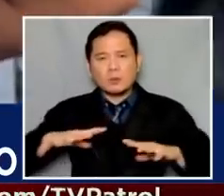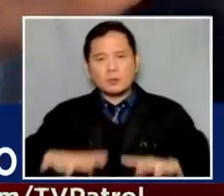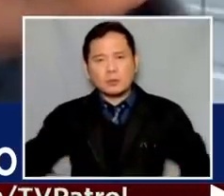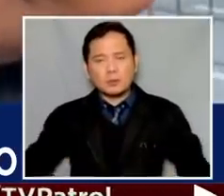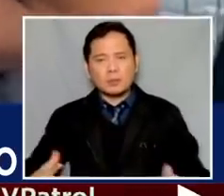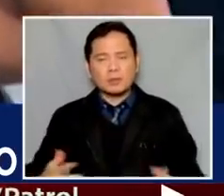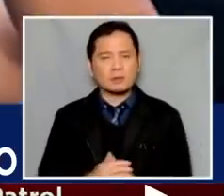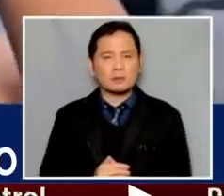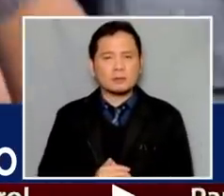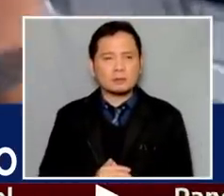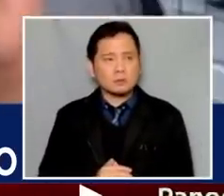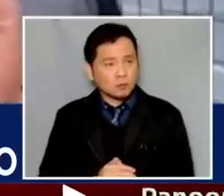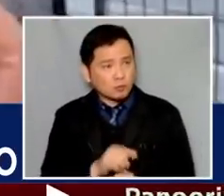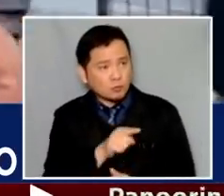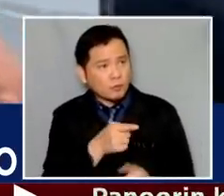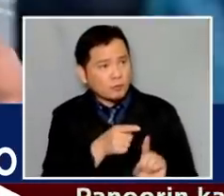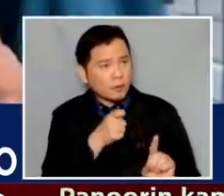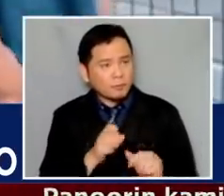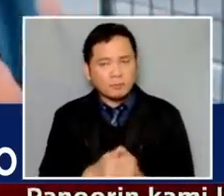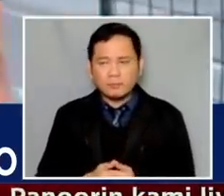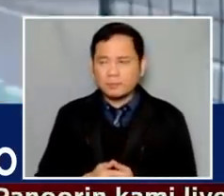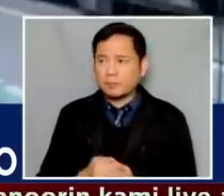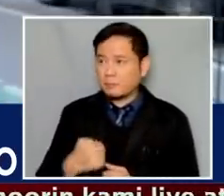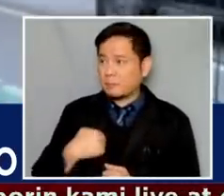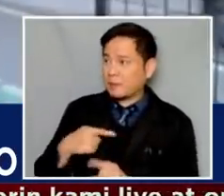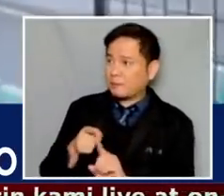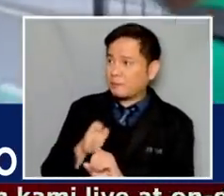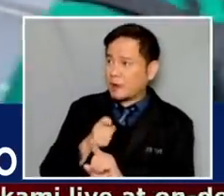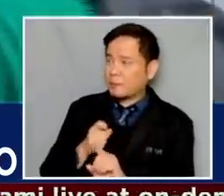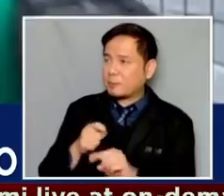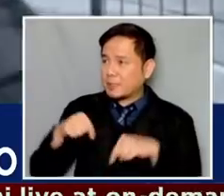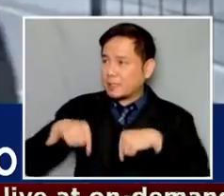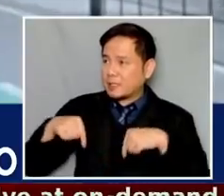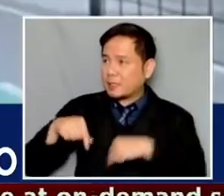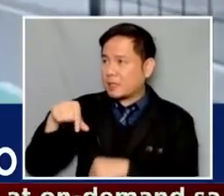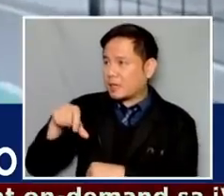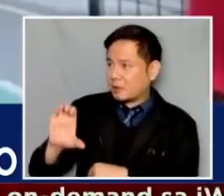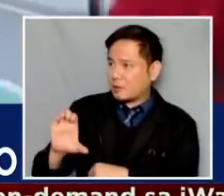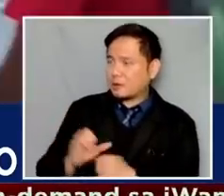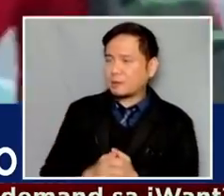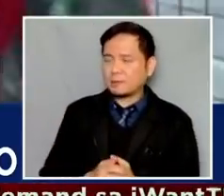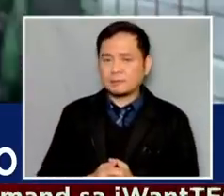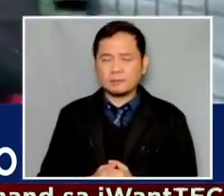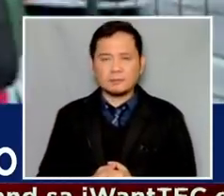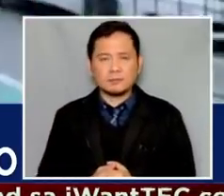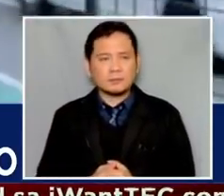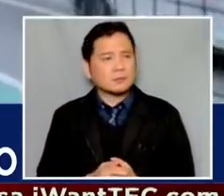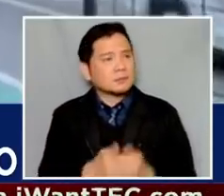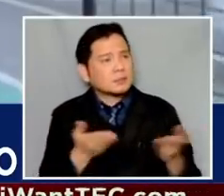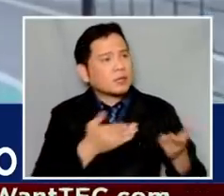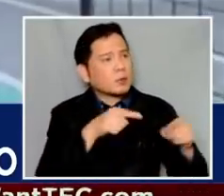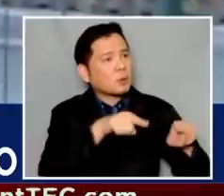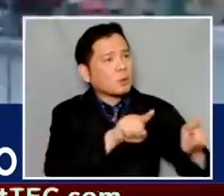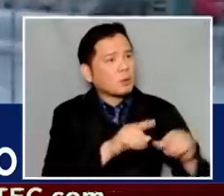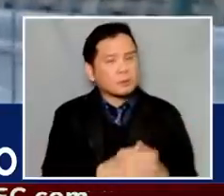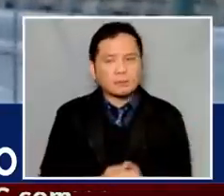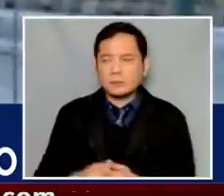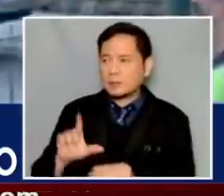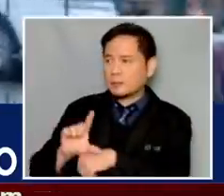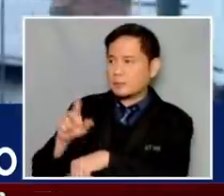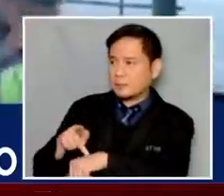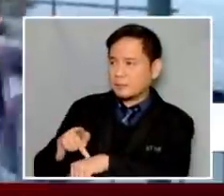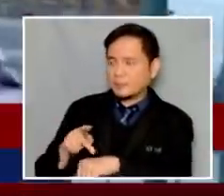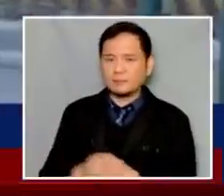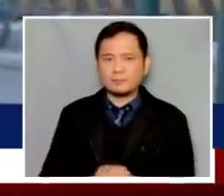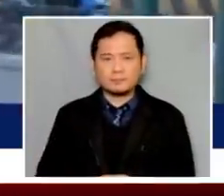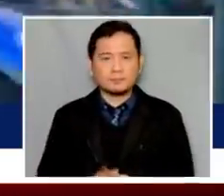Saan kayo galing, sir? Galing po dito sa Quezon City rin po. Sa may parang... papunta, sir? Papunta akong Las Piñas. Malaking tipid